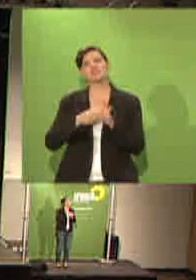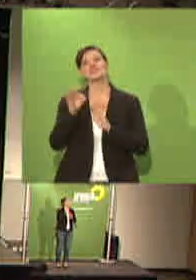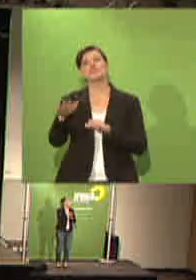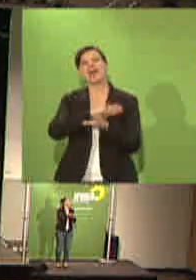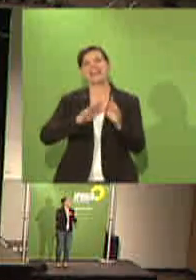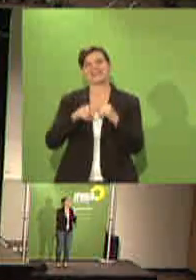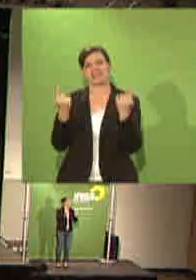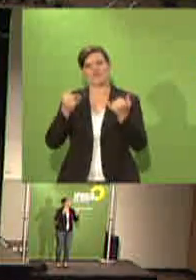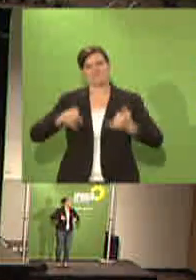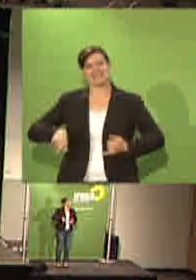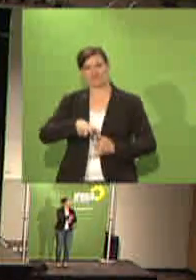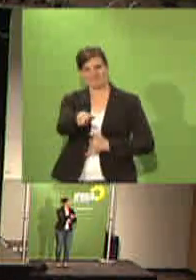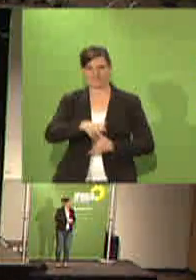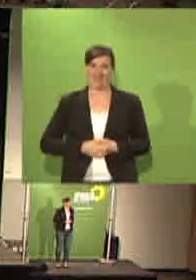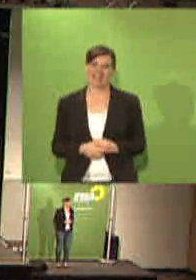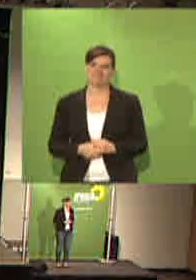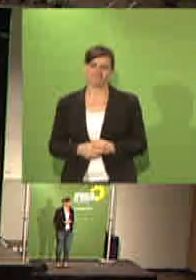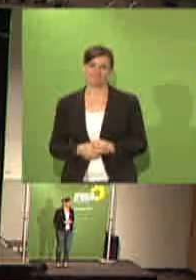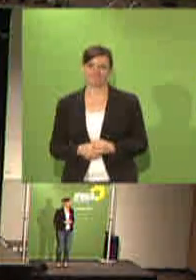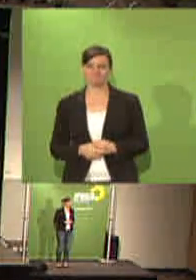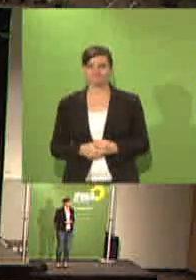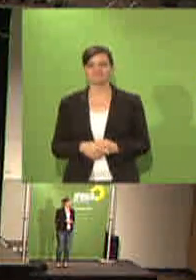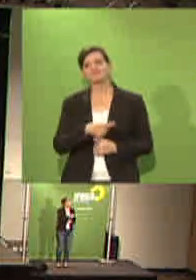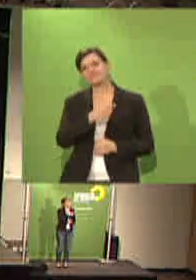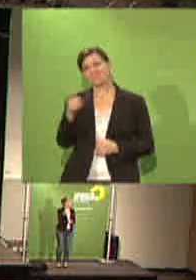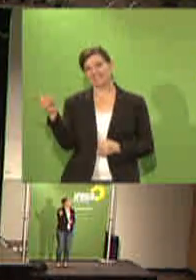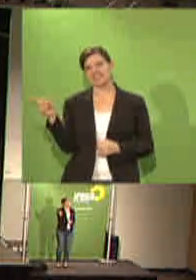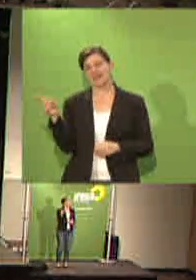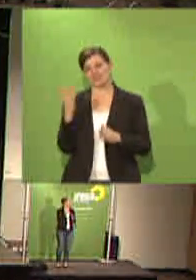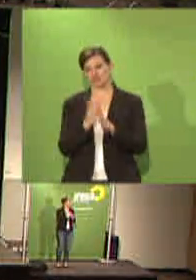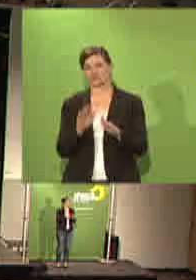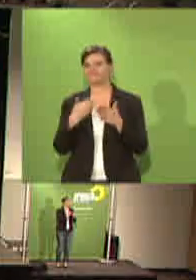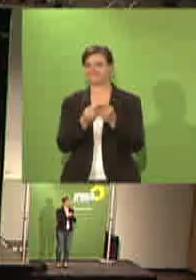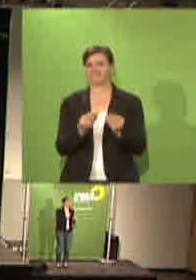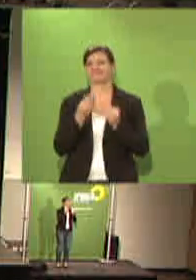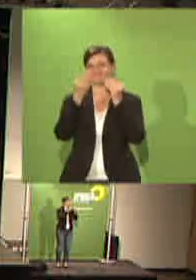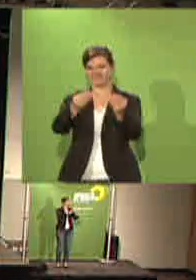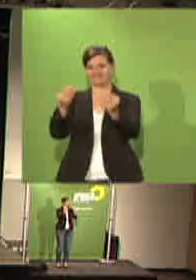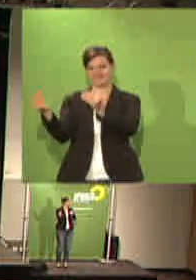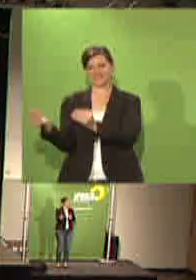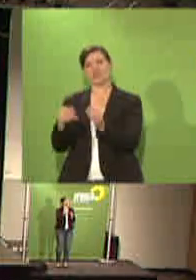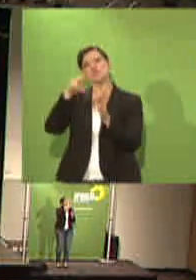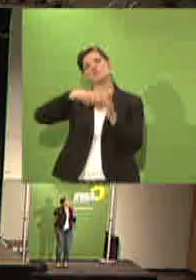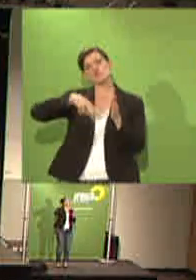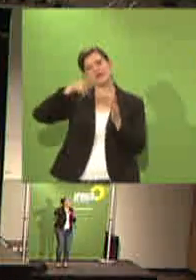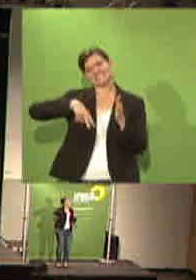in Nordrhein-Westfalen. Ihr habt vorliegen schon eine Übersicht über